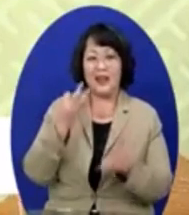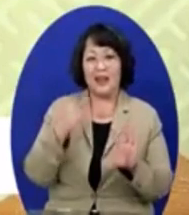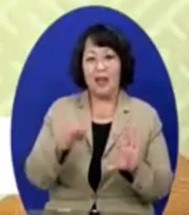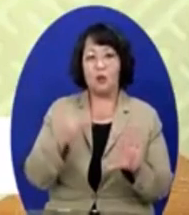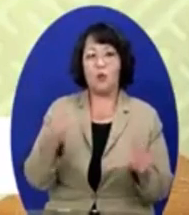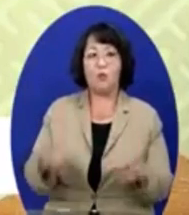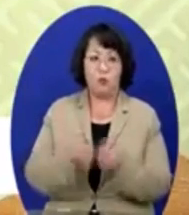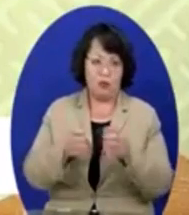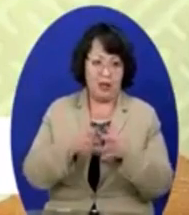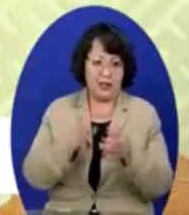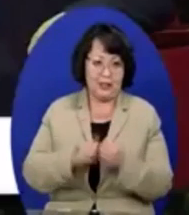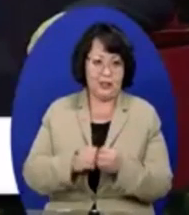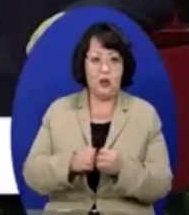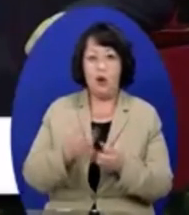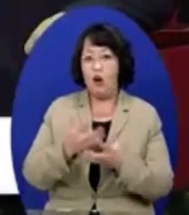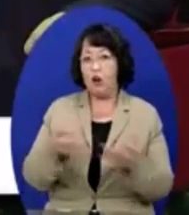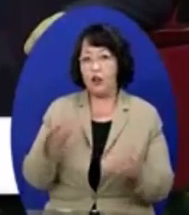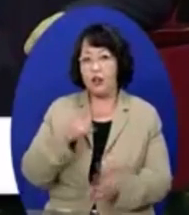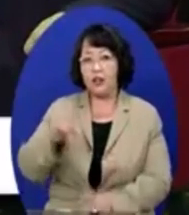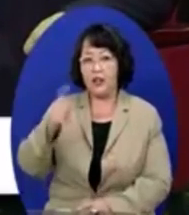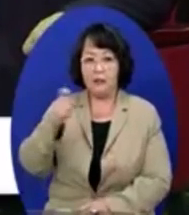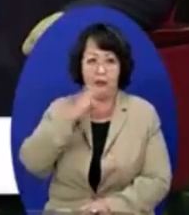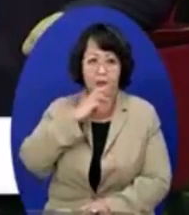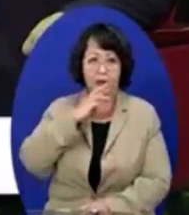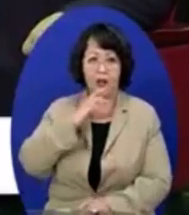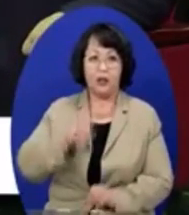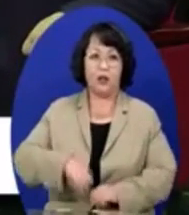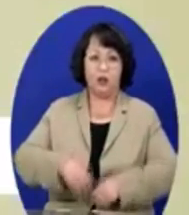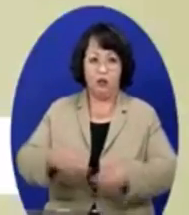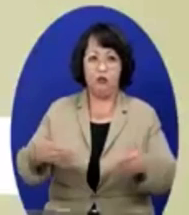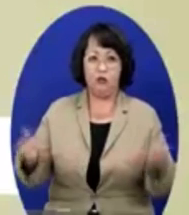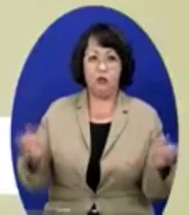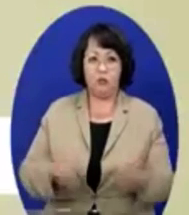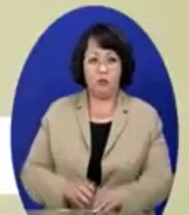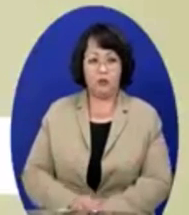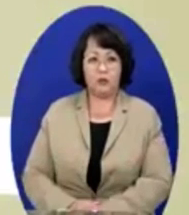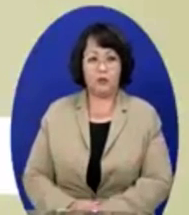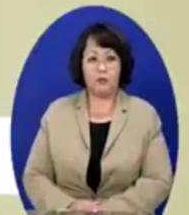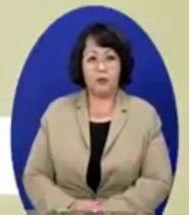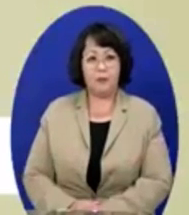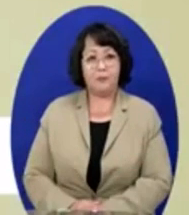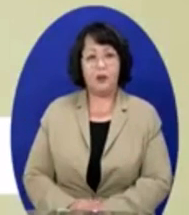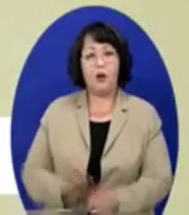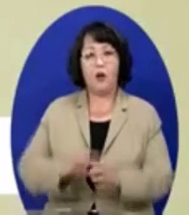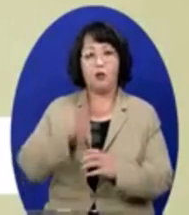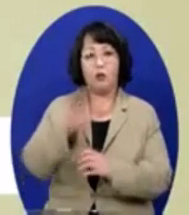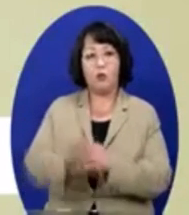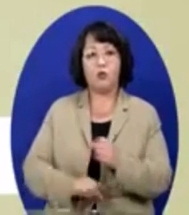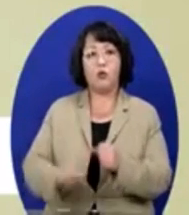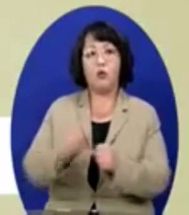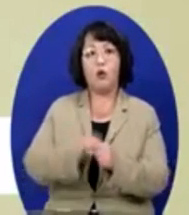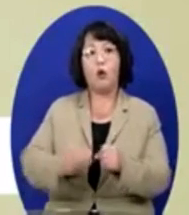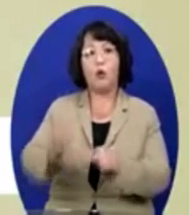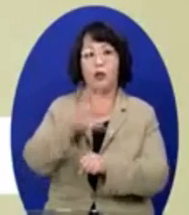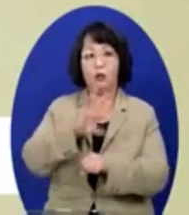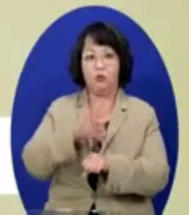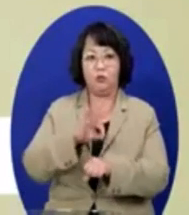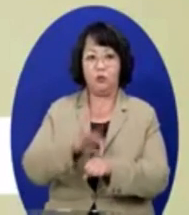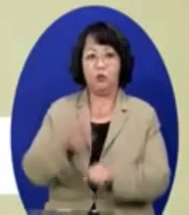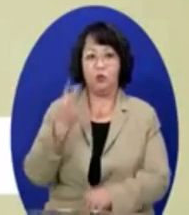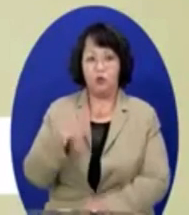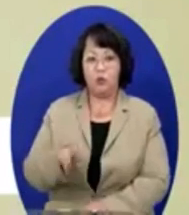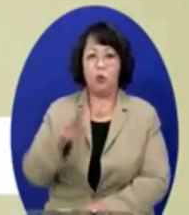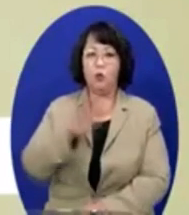ажилласан бүтээлийг олон нийтийн мэдээллийн хэрэгслээр үзэгчдэд хүргэхээр болжээ. Дэлхийн нийтийг хамарсан энэ өвчний үед энэ